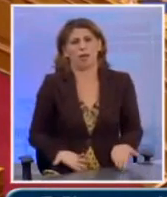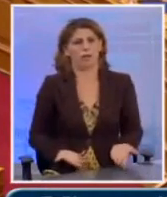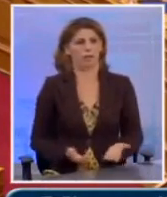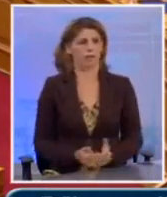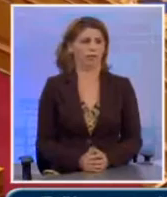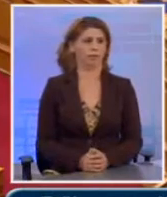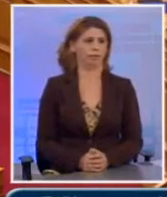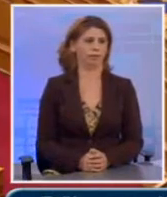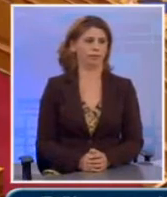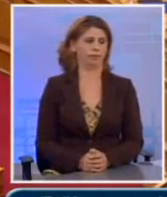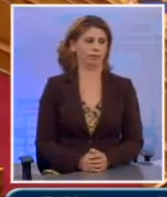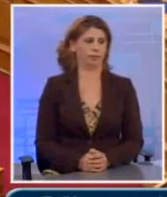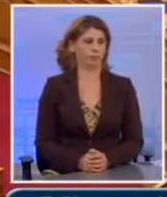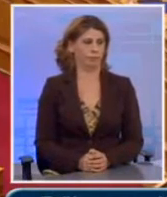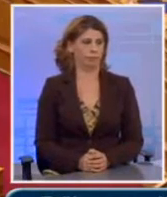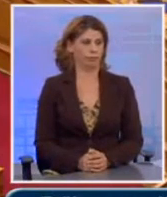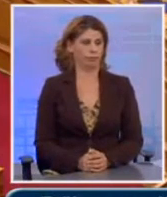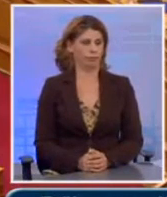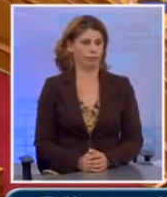Παρακαλώ.